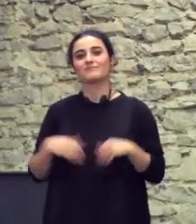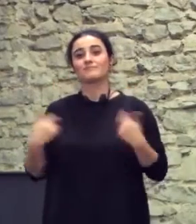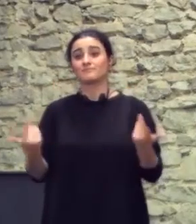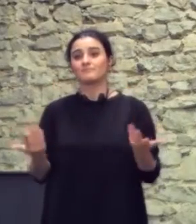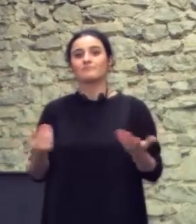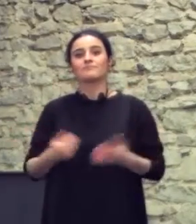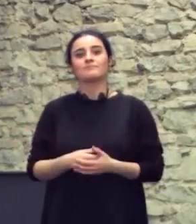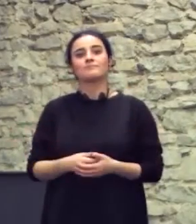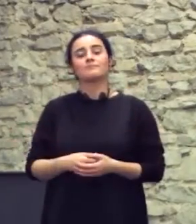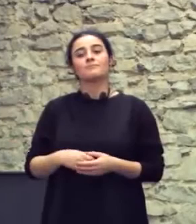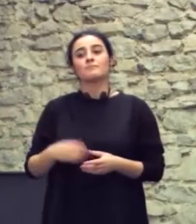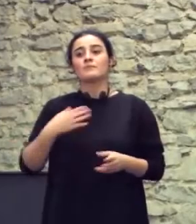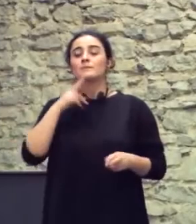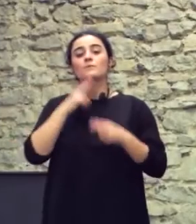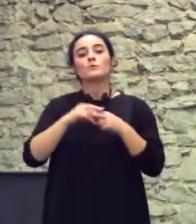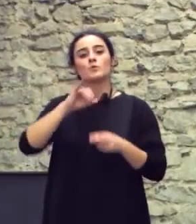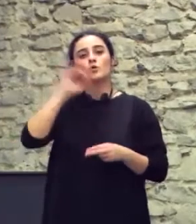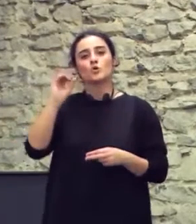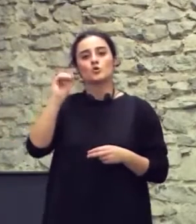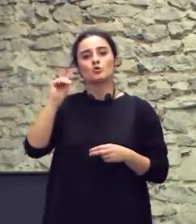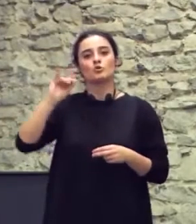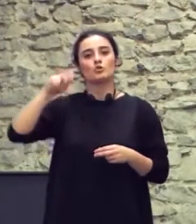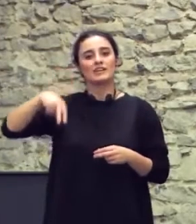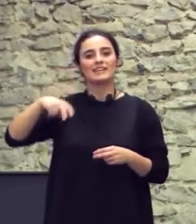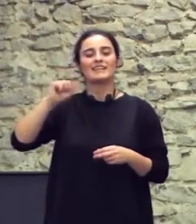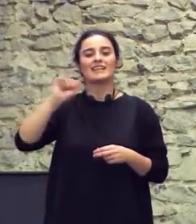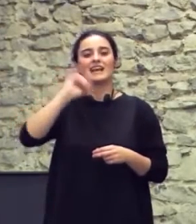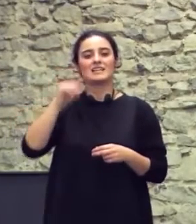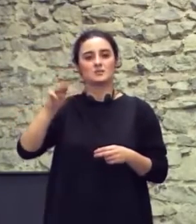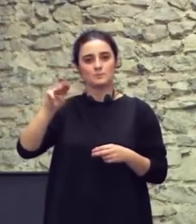esan bezala nire izena Jokin Azpiazu Karbaio da eta